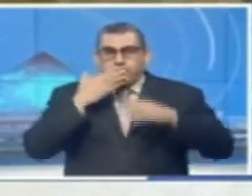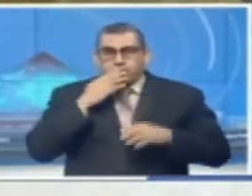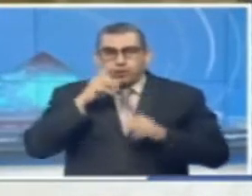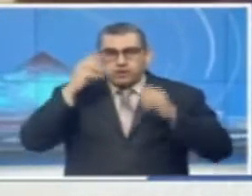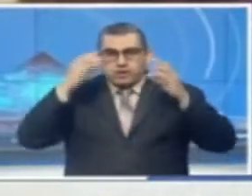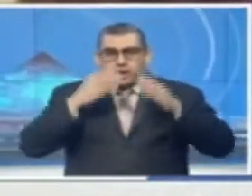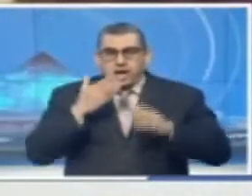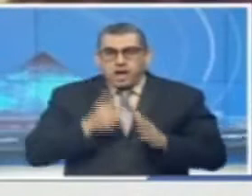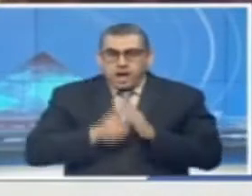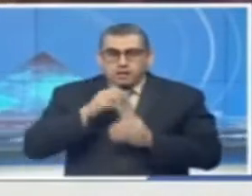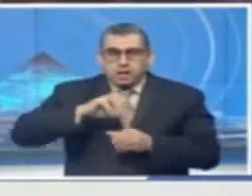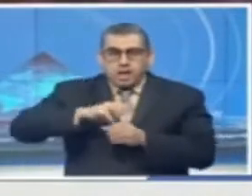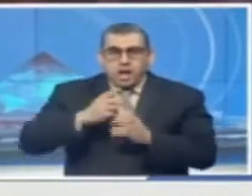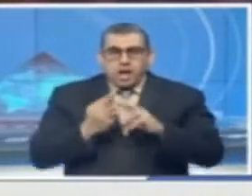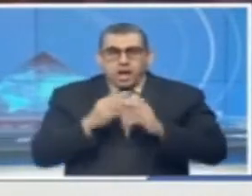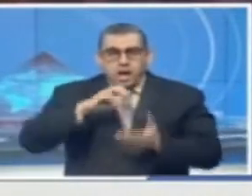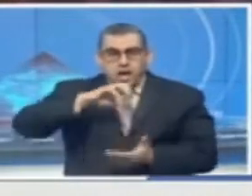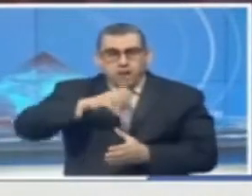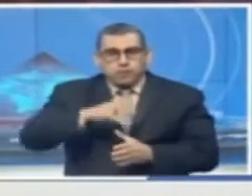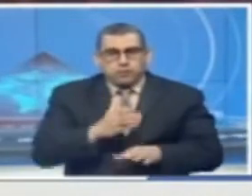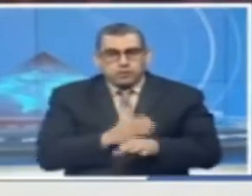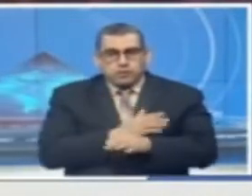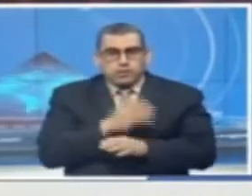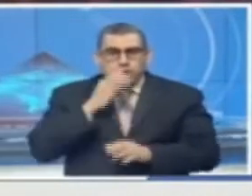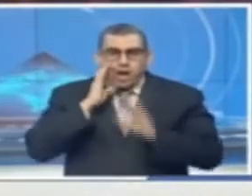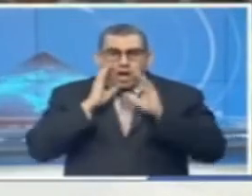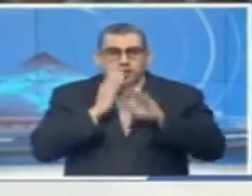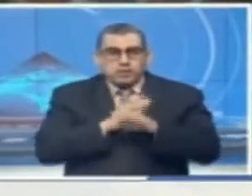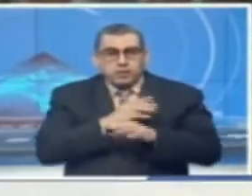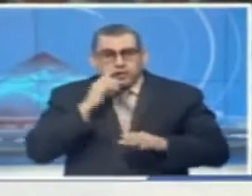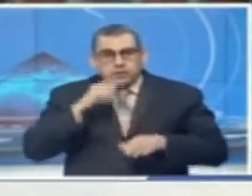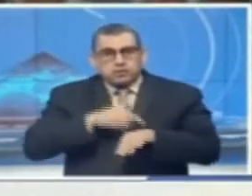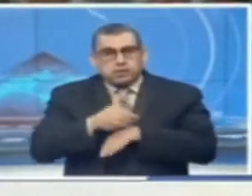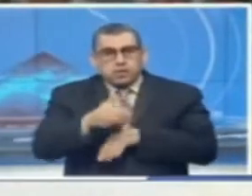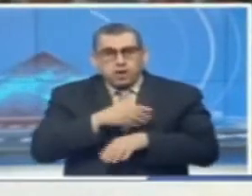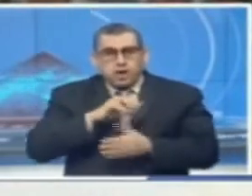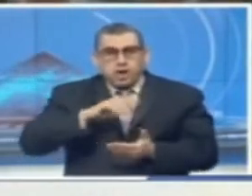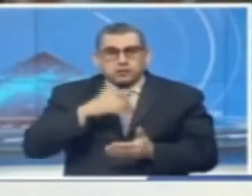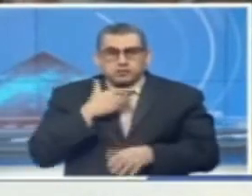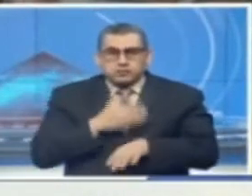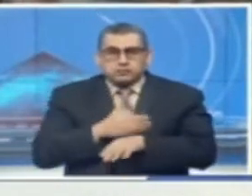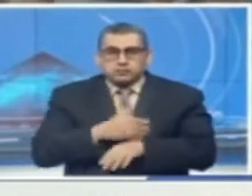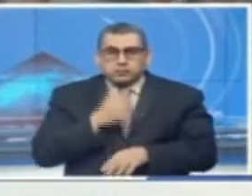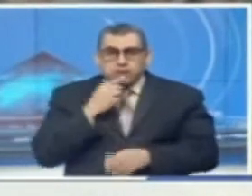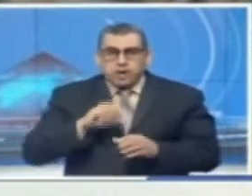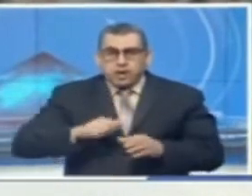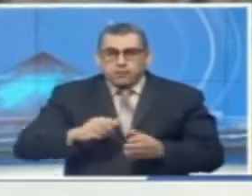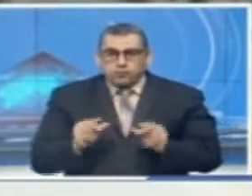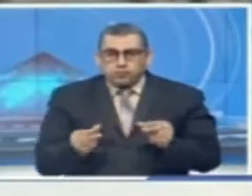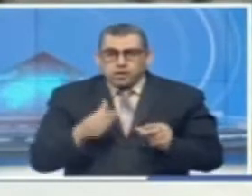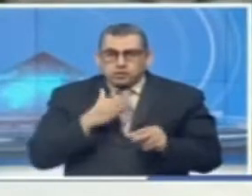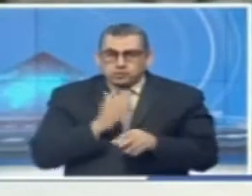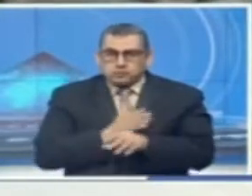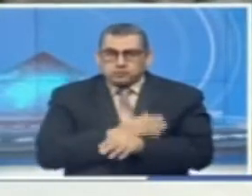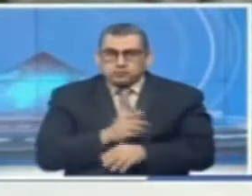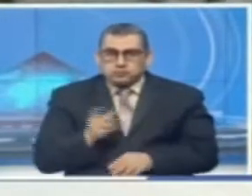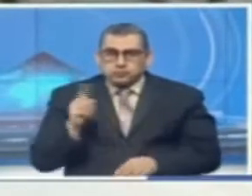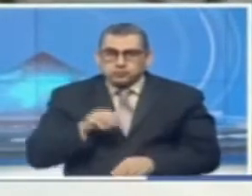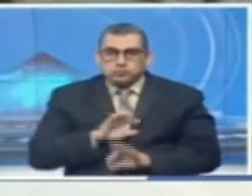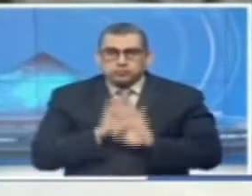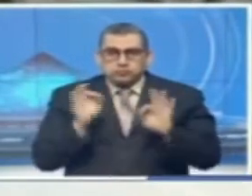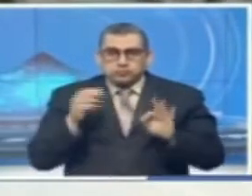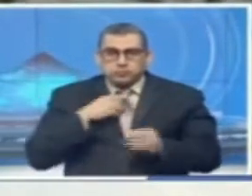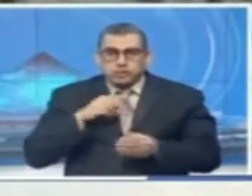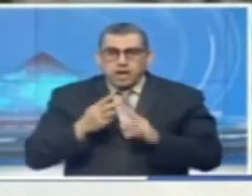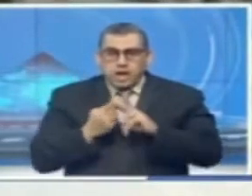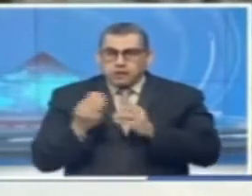أحسن نشيل الأنابيب وأحسن من نجعل بتاع الأنابيب. كنا بنعاني من الأنابيب البوتاغاز، ودلوقتي من ساعة ما